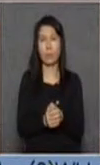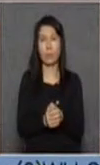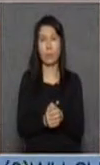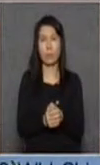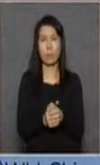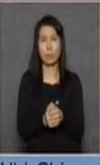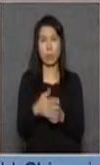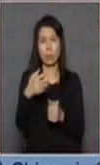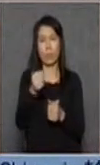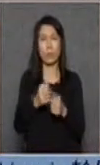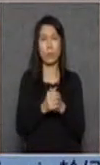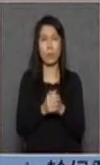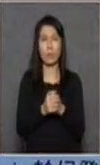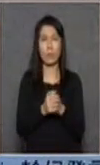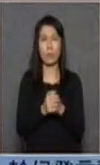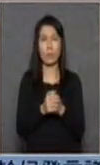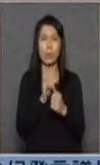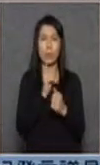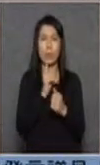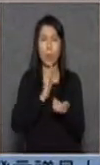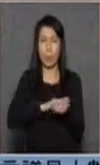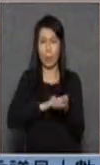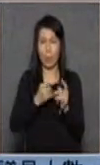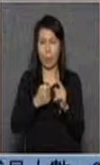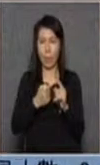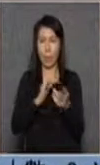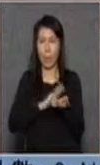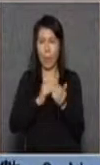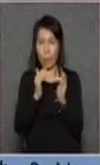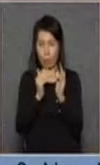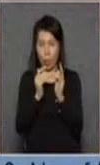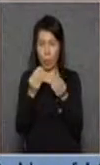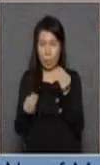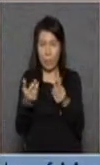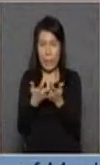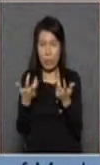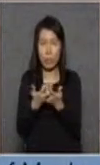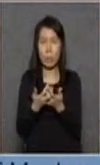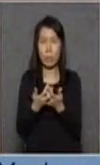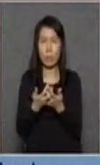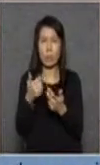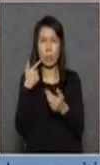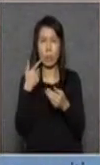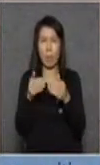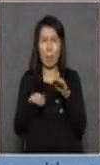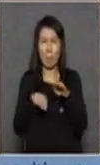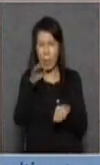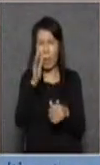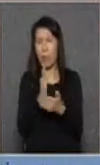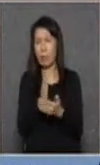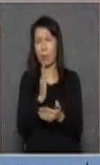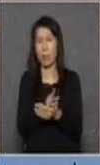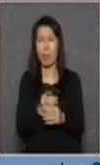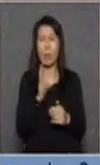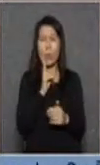嗱，主席，譬如話病人與病床嘅比例咧，就嚴重失衡嘅。有大